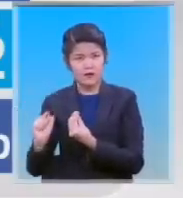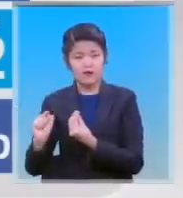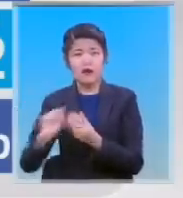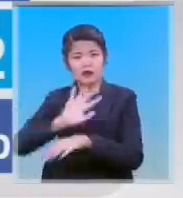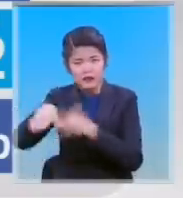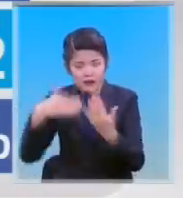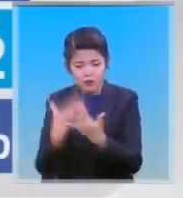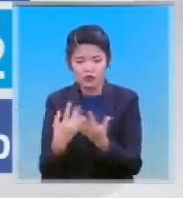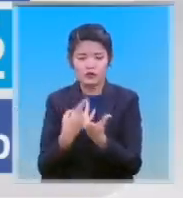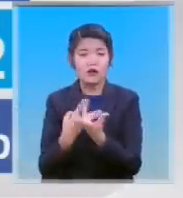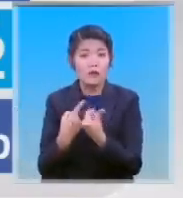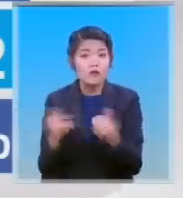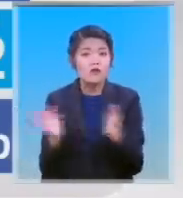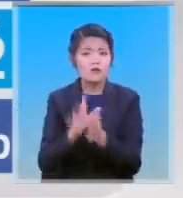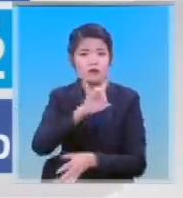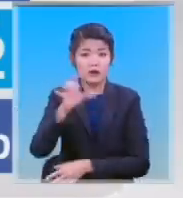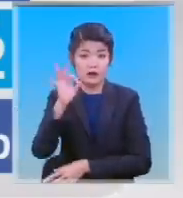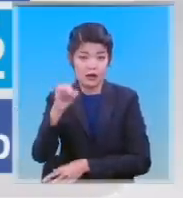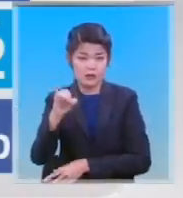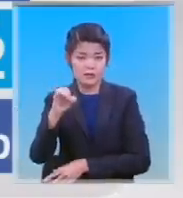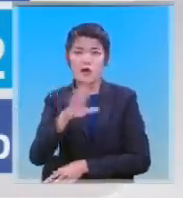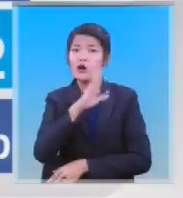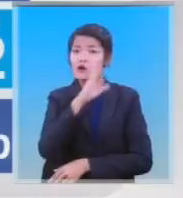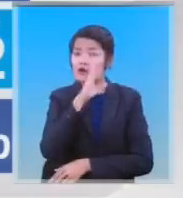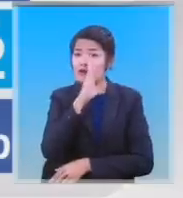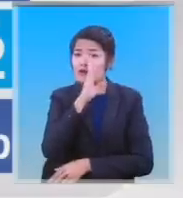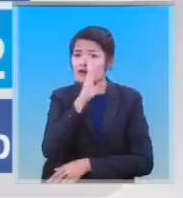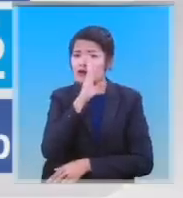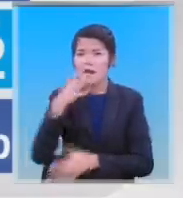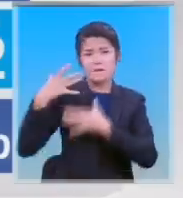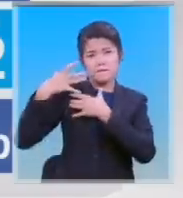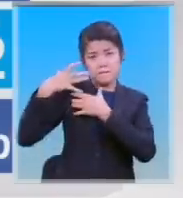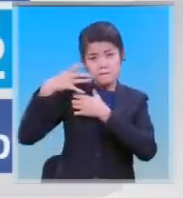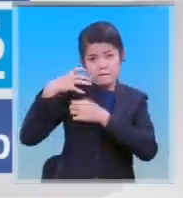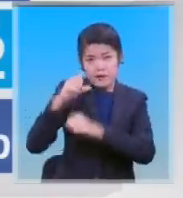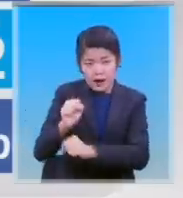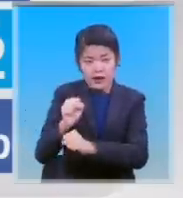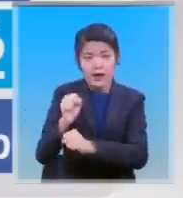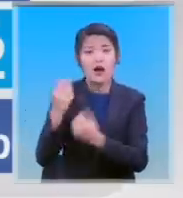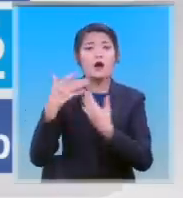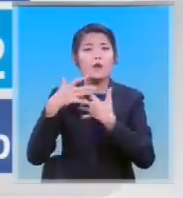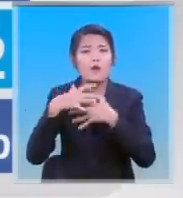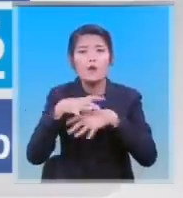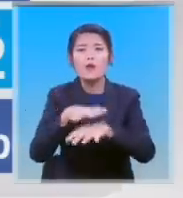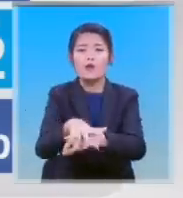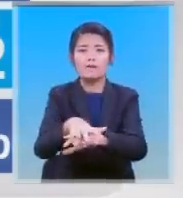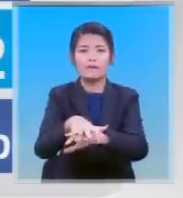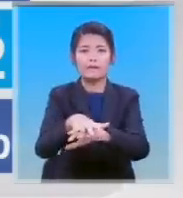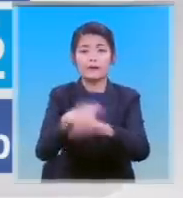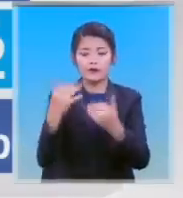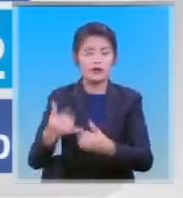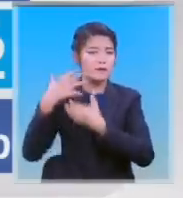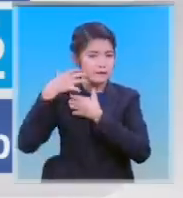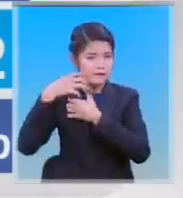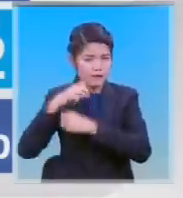ด190ที่นั่งแต่ถ้าเกิดว่ามีประชาธิปัตย ์ มารวมกับพลังประชารัฐนะคะซ ึ่ งตอนนี้ประชาธิ